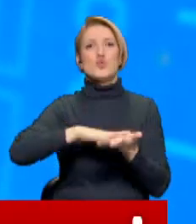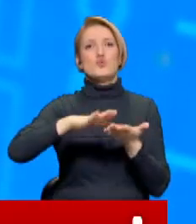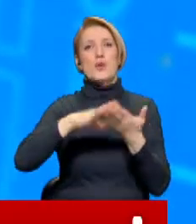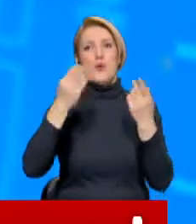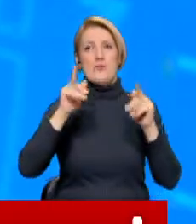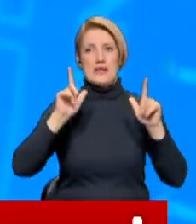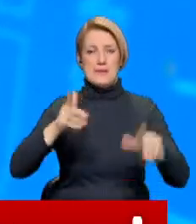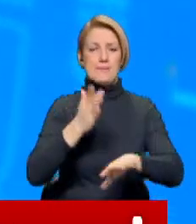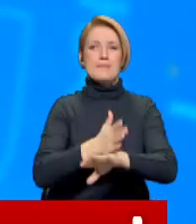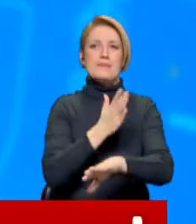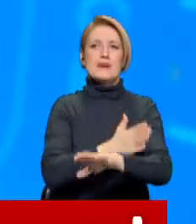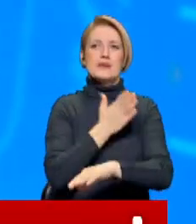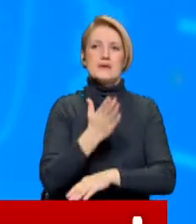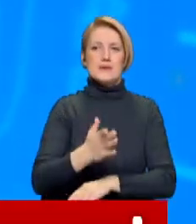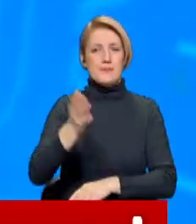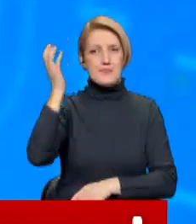getirsin. Memleketimiz,